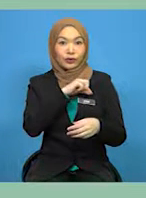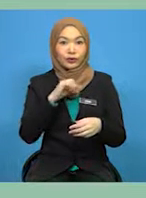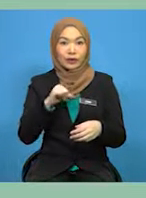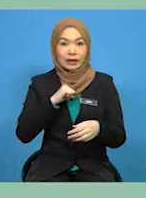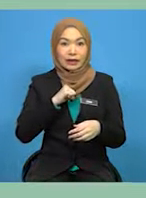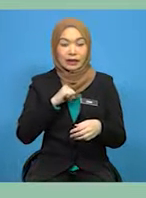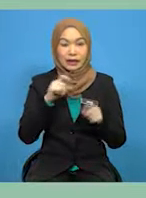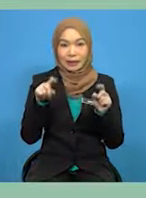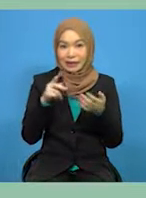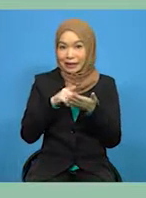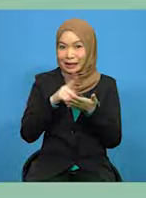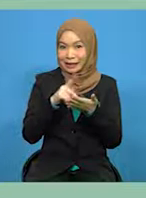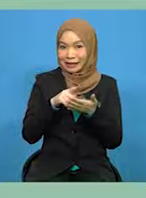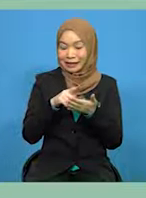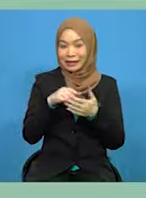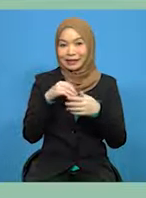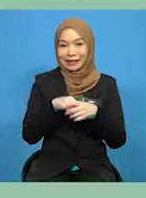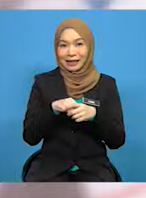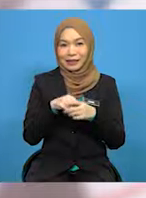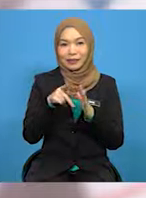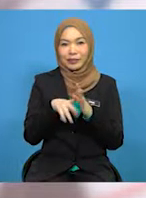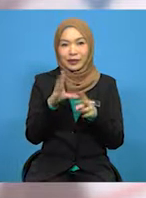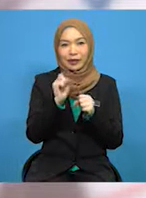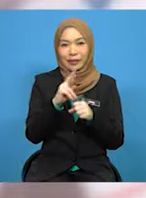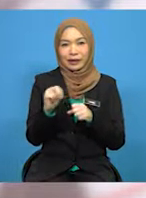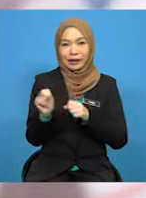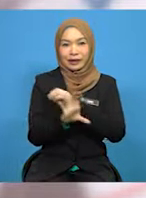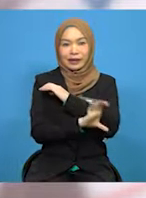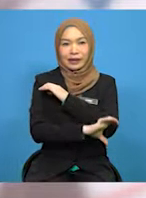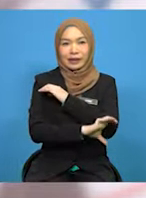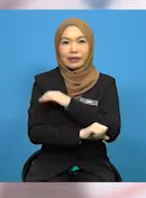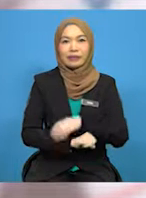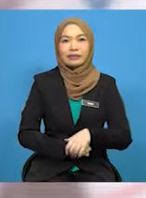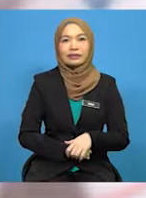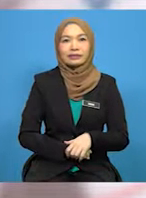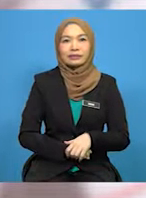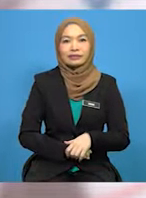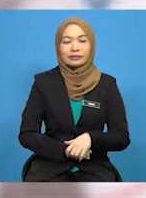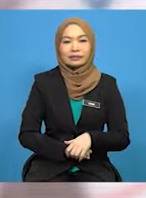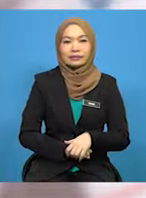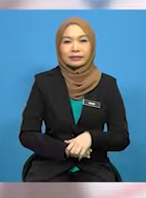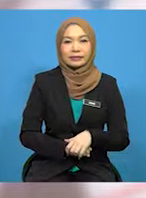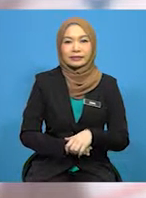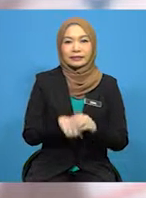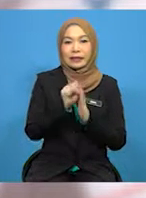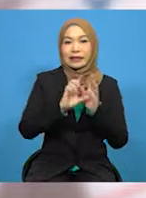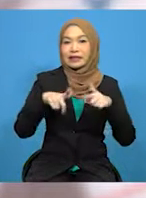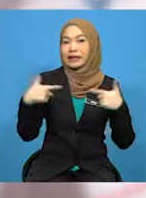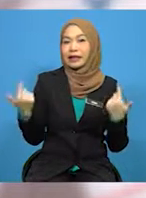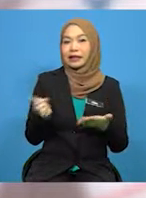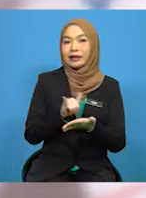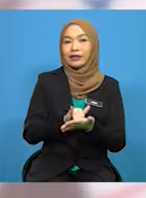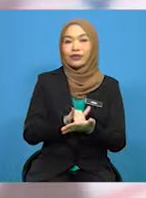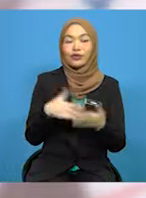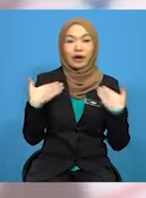dalam pendapatan negara. Selain daripada barang yang tidak dipasarkan,